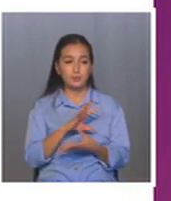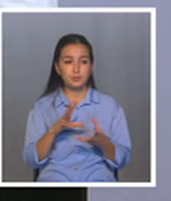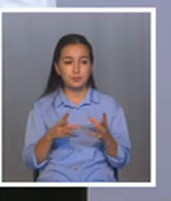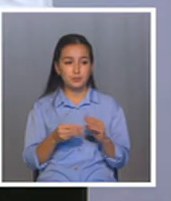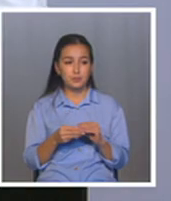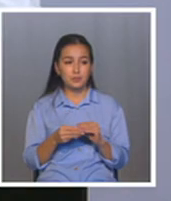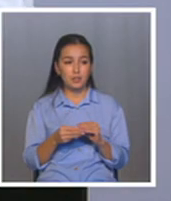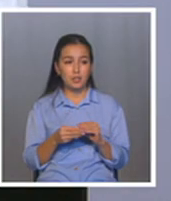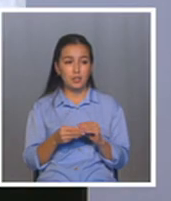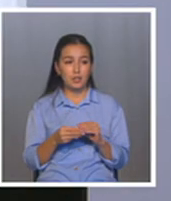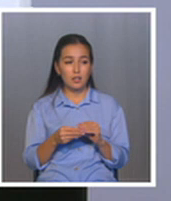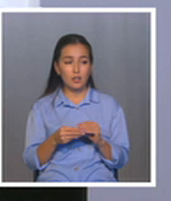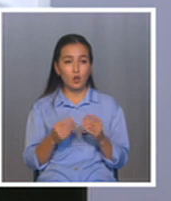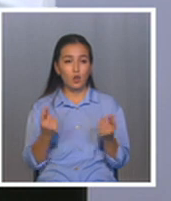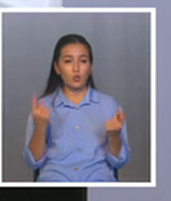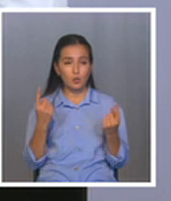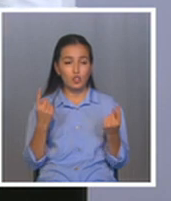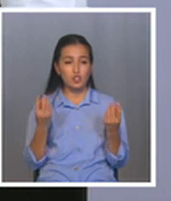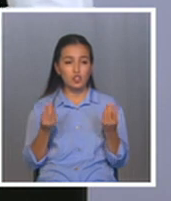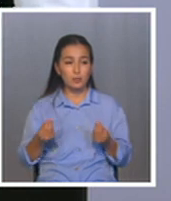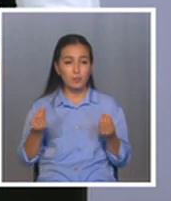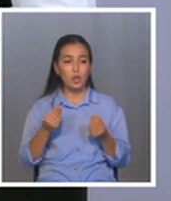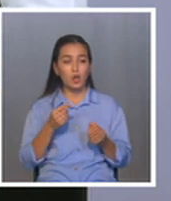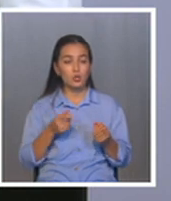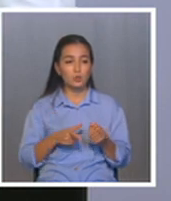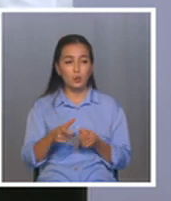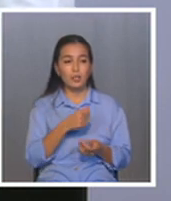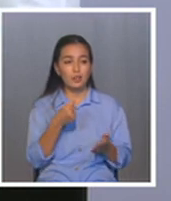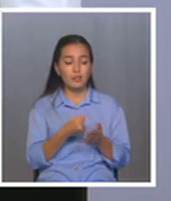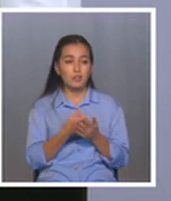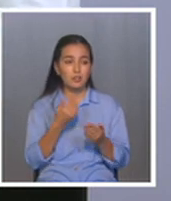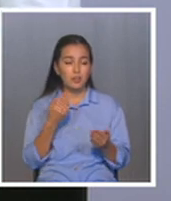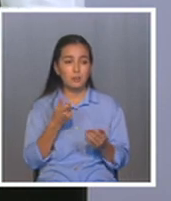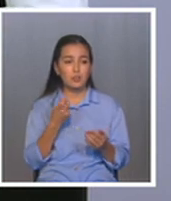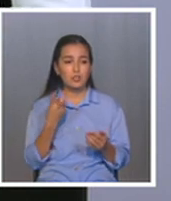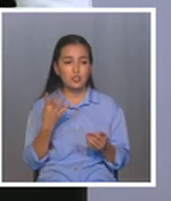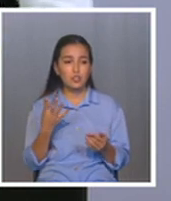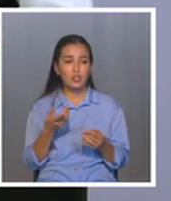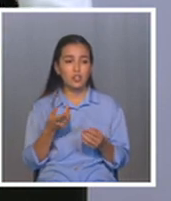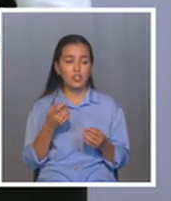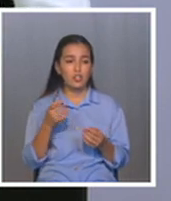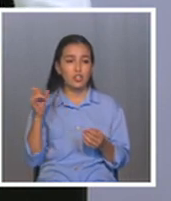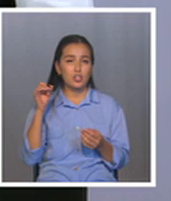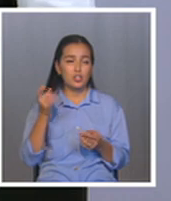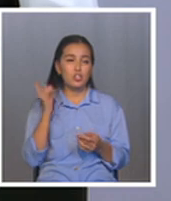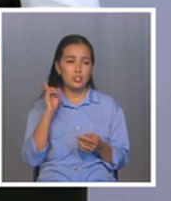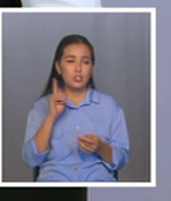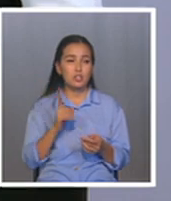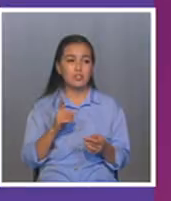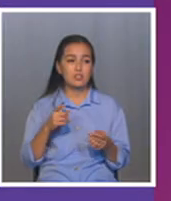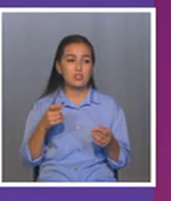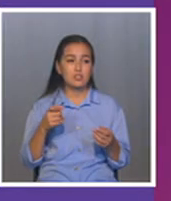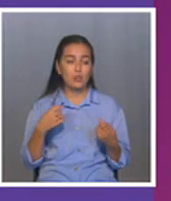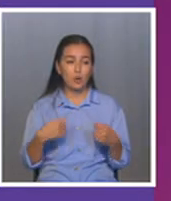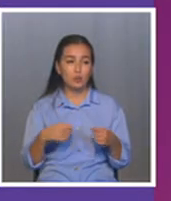Сонымен Ұлы Жібек жолына дейінгі бірнеше ежелгі сауда жолдарын